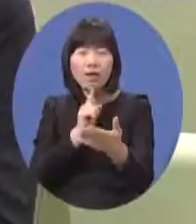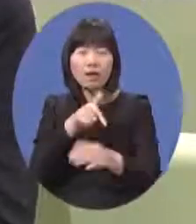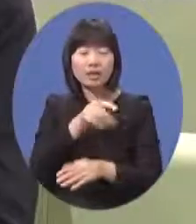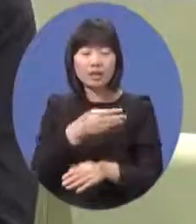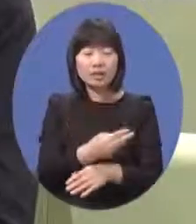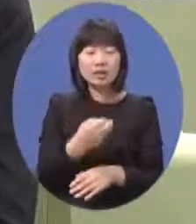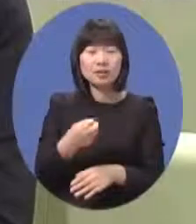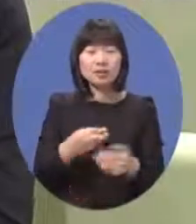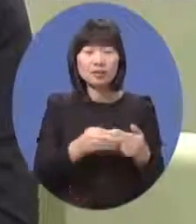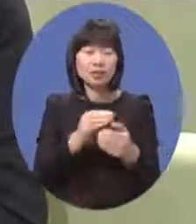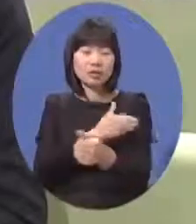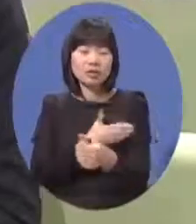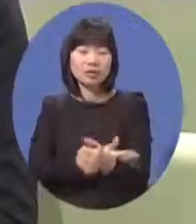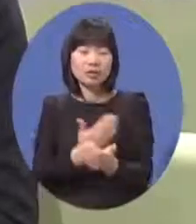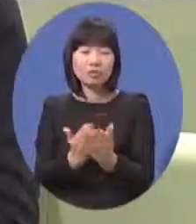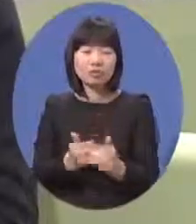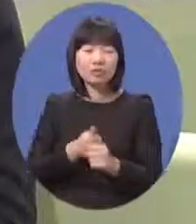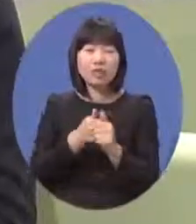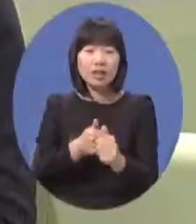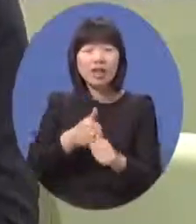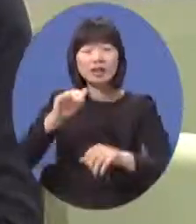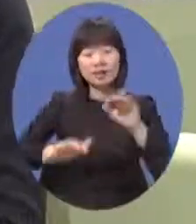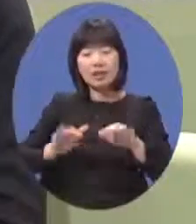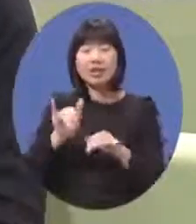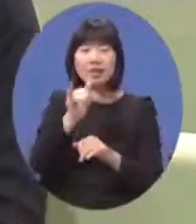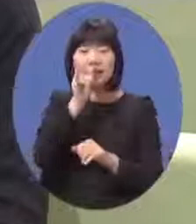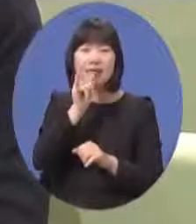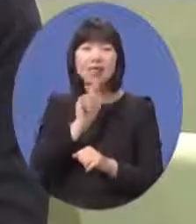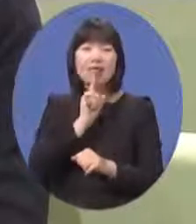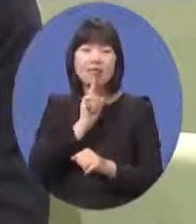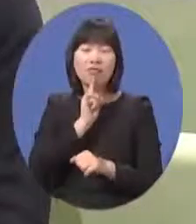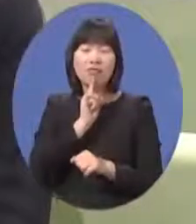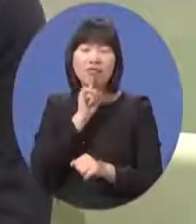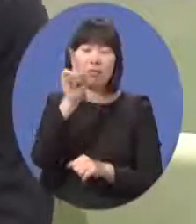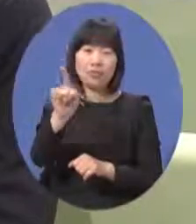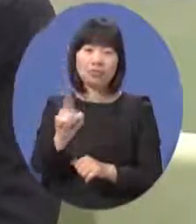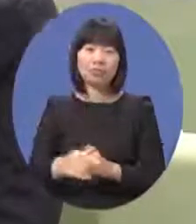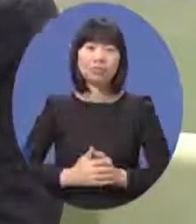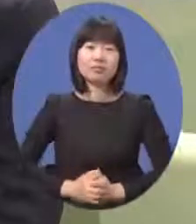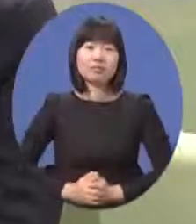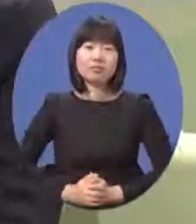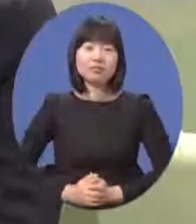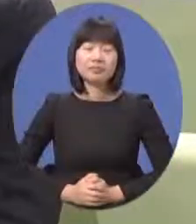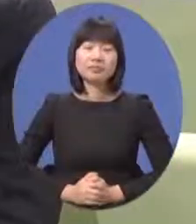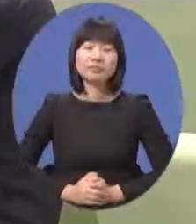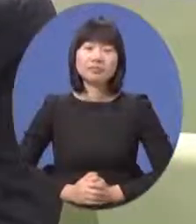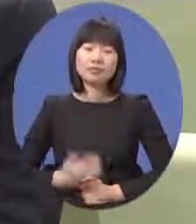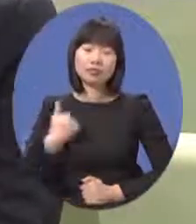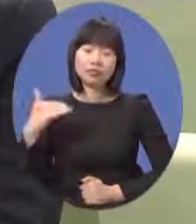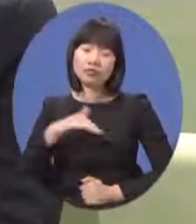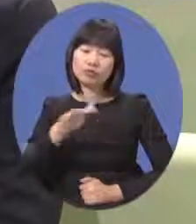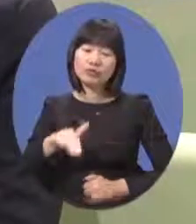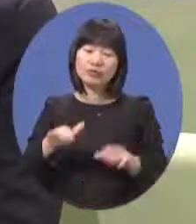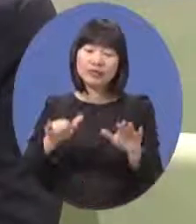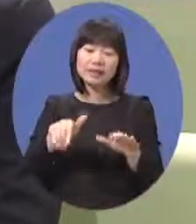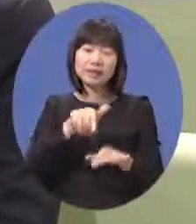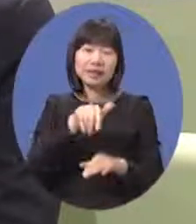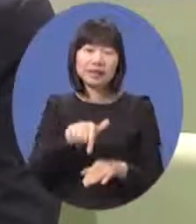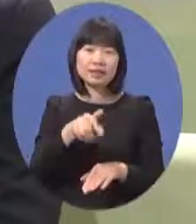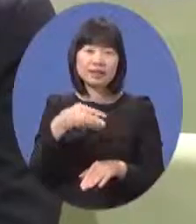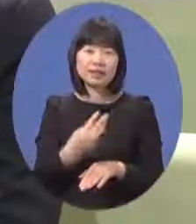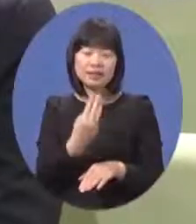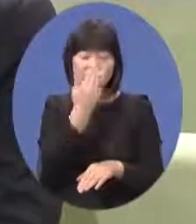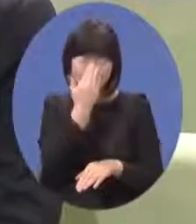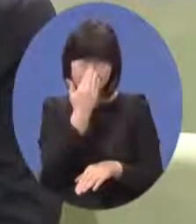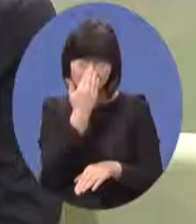기질하고 리더십하고는 이 유형에 따라 좀 차이가 있더라 이렇게 좀 보고가 되고 있어요. 그래서 우리가 이제 기질에서 순한